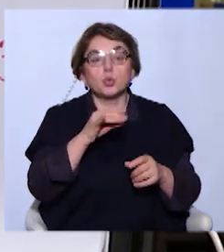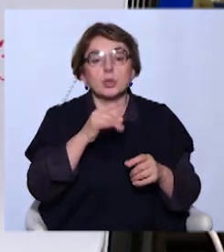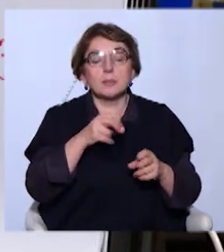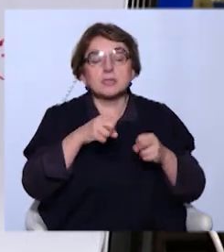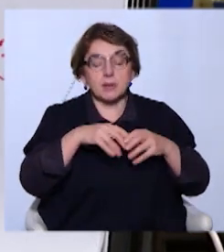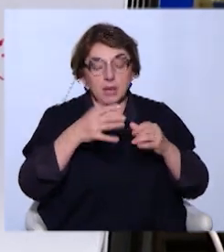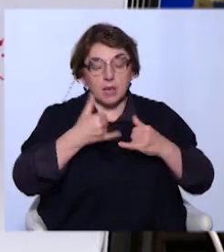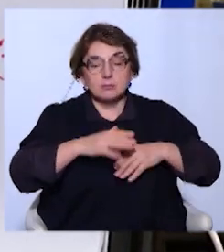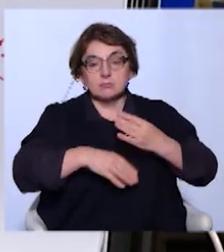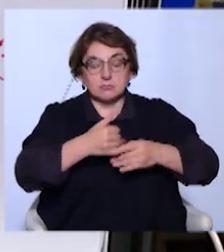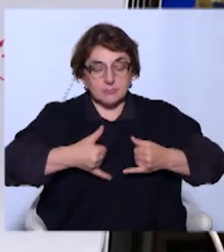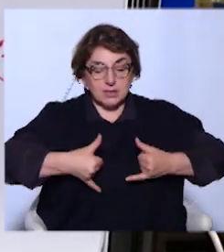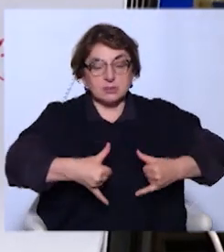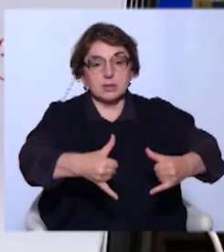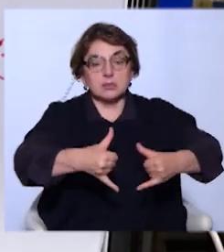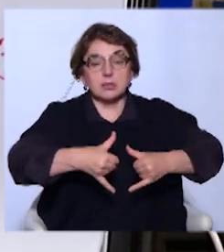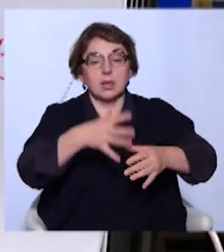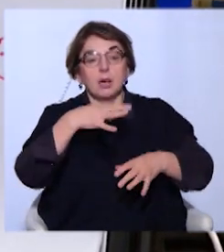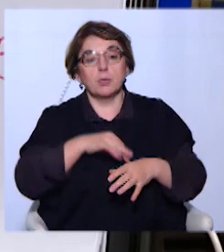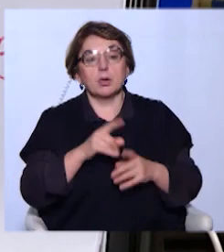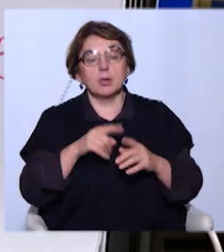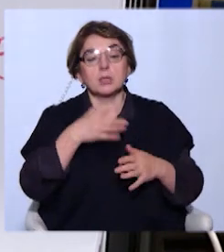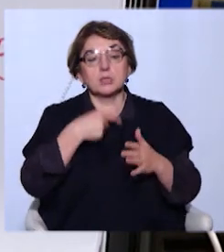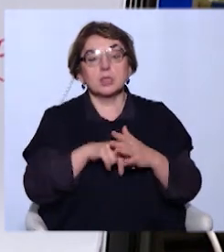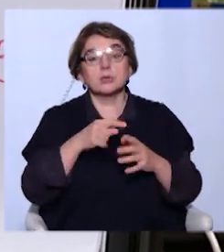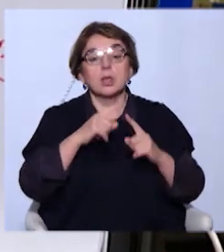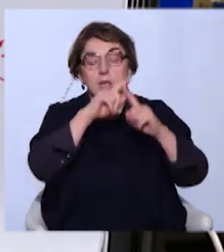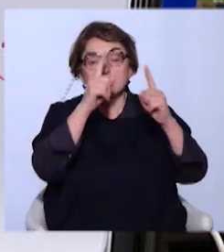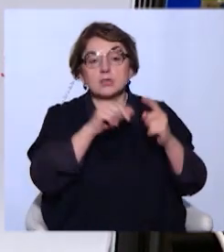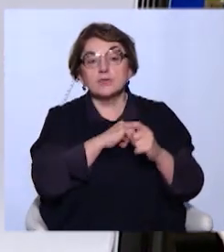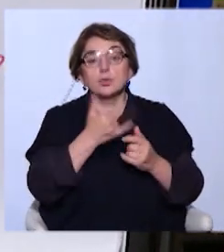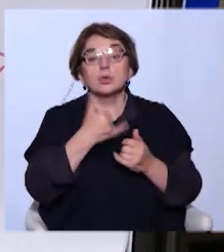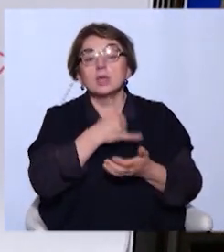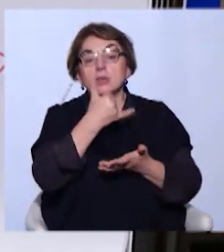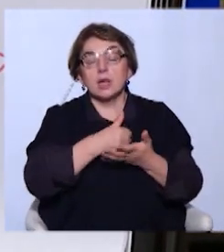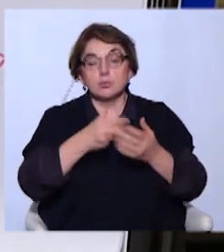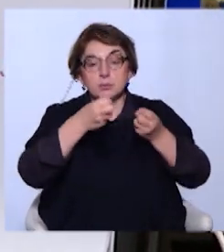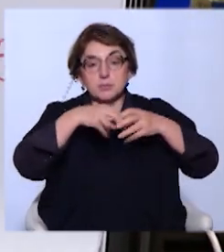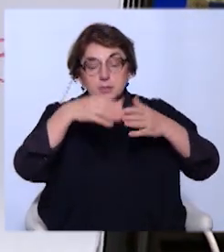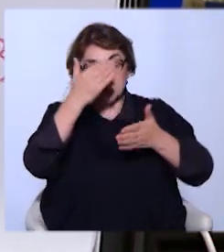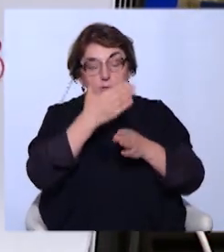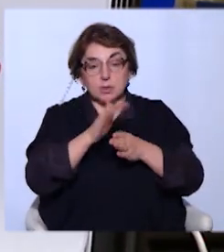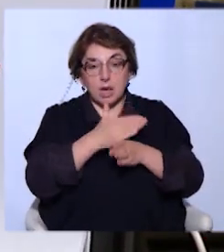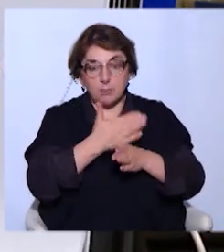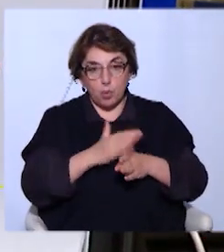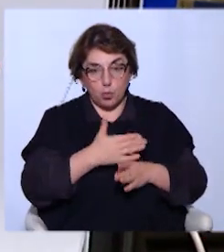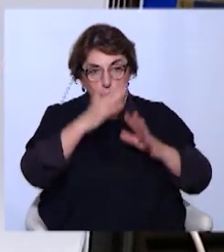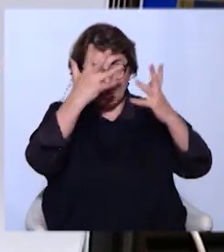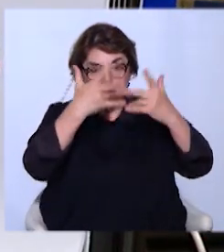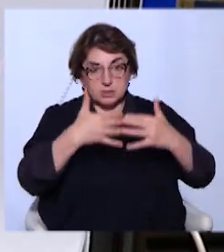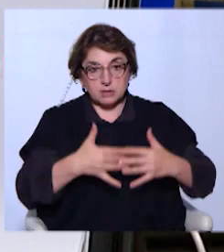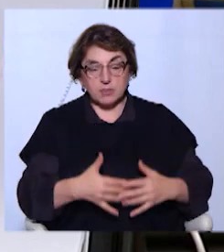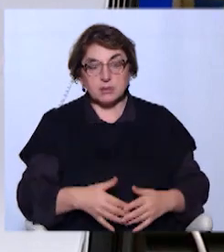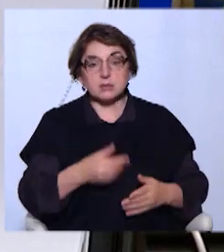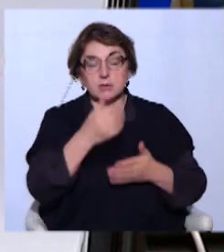მასა და მას ძირითადად ასფალტის დასაგებად იყენებენ. მაშასე ჩვენ გავეცანით ნავთობის ფრაქციულ გამოხდას და დავინახეთ